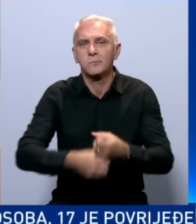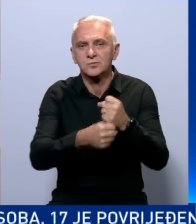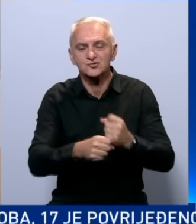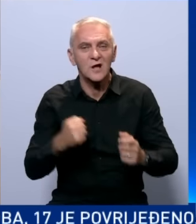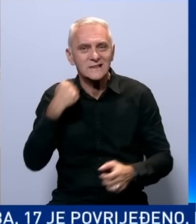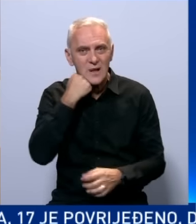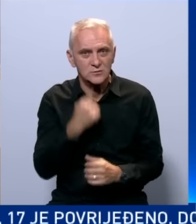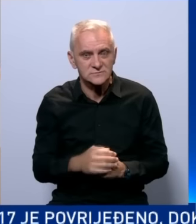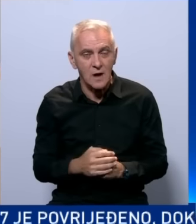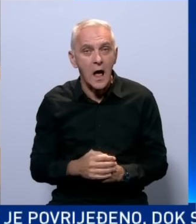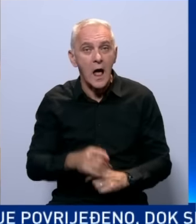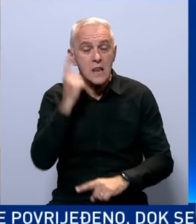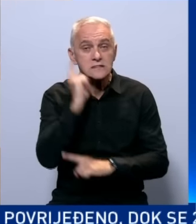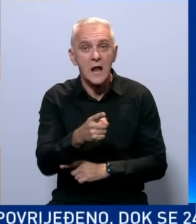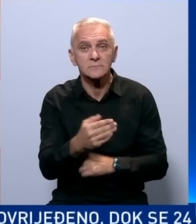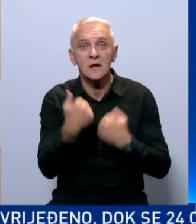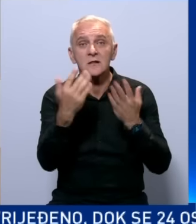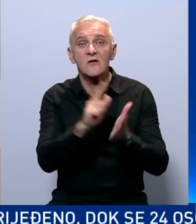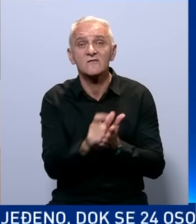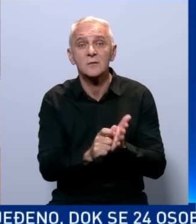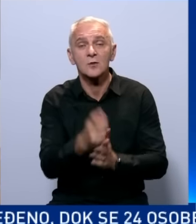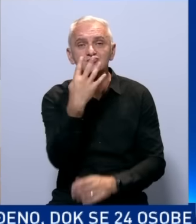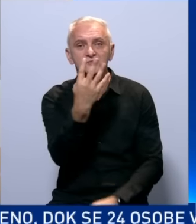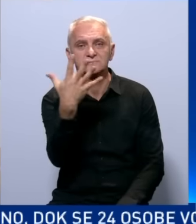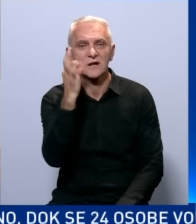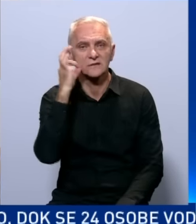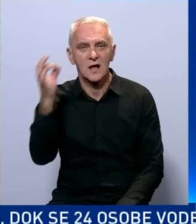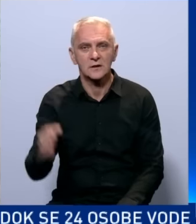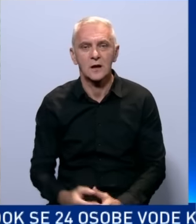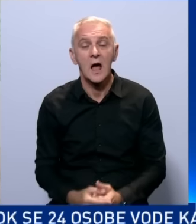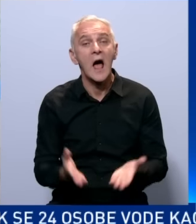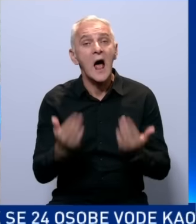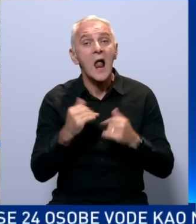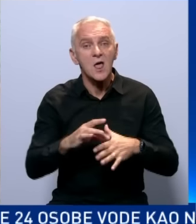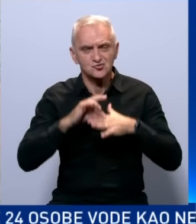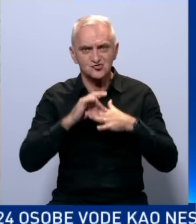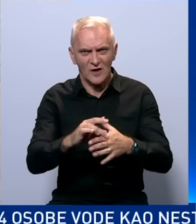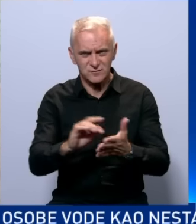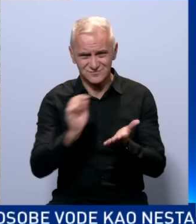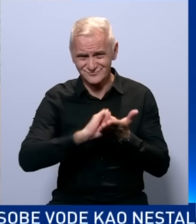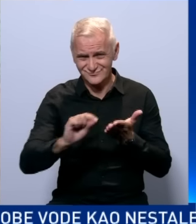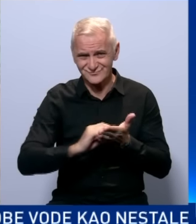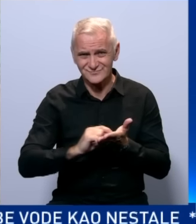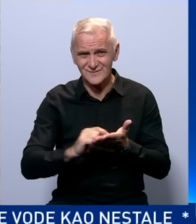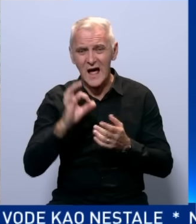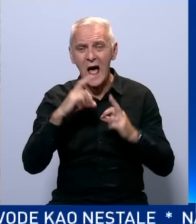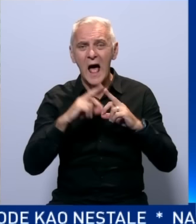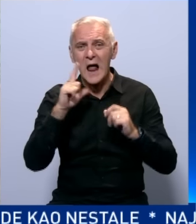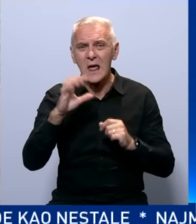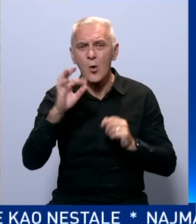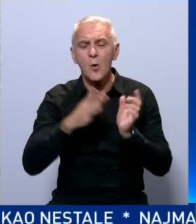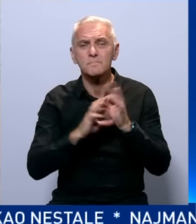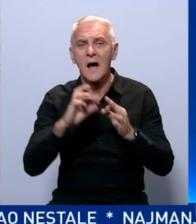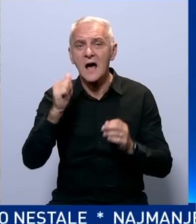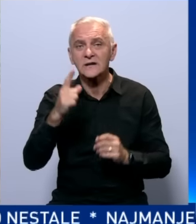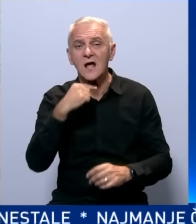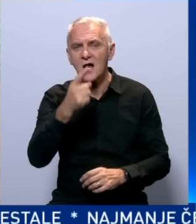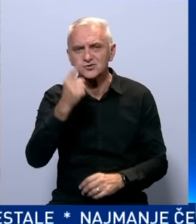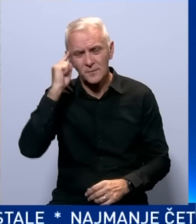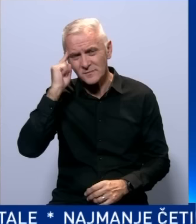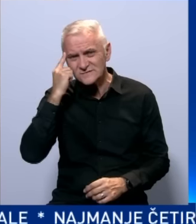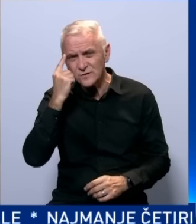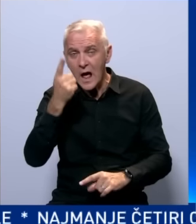terorizma. Naredba je izdata za period od 45 dana. Međutim, šef dopisništva Al Omari je rekao da pretpostavlja